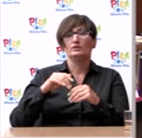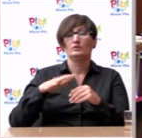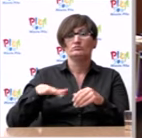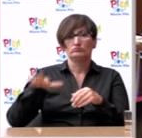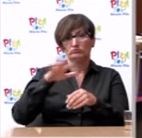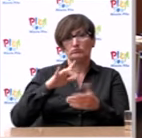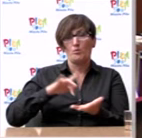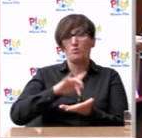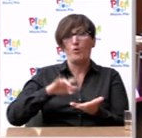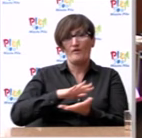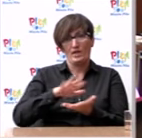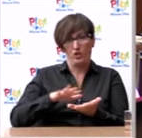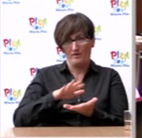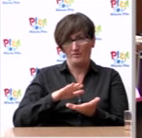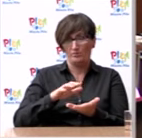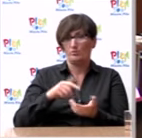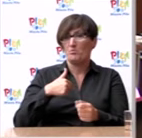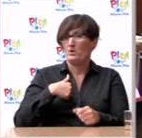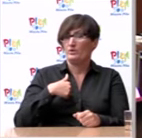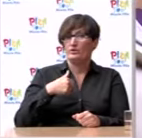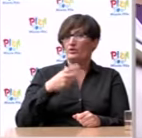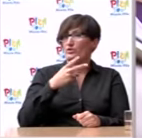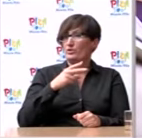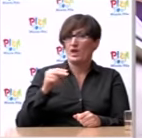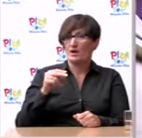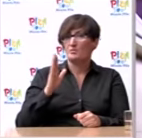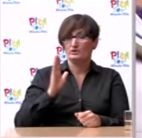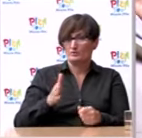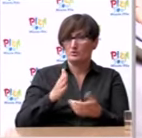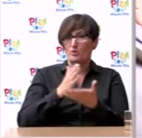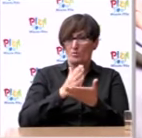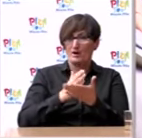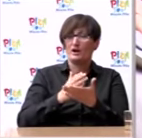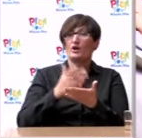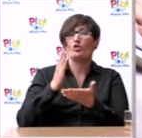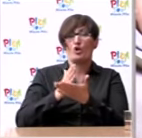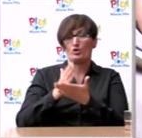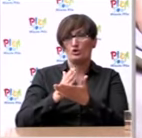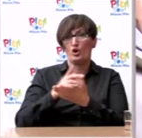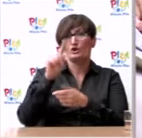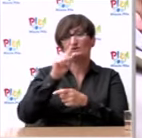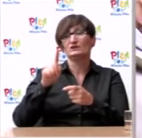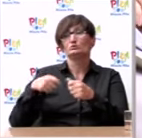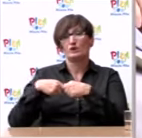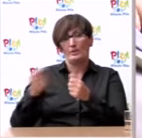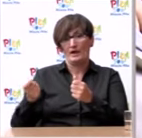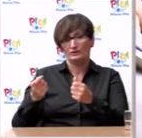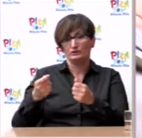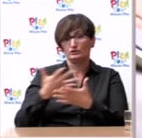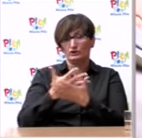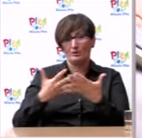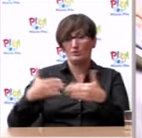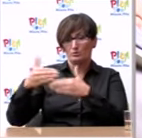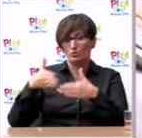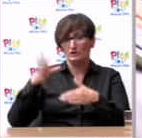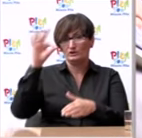państwu, że wyraziliśmy zgodę na sprzedaż działek przy ulicy Świerkowej pod warunkiem, że kwota ta będzie przekazana właśnie